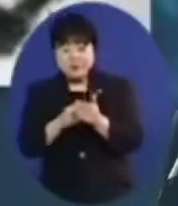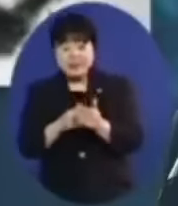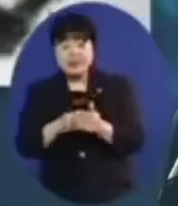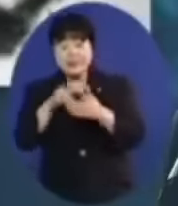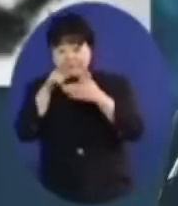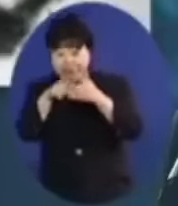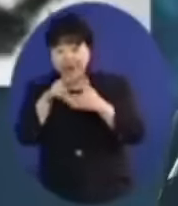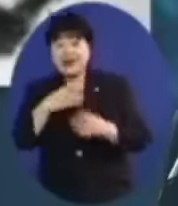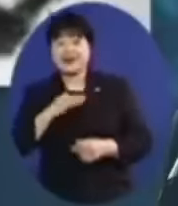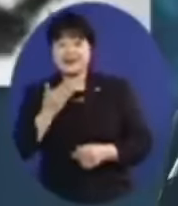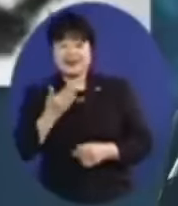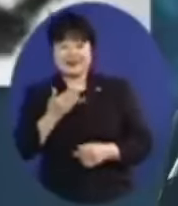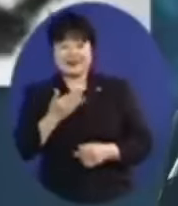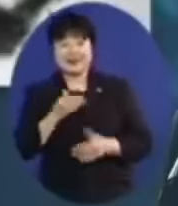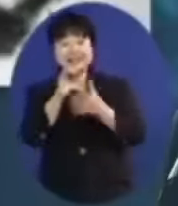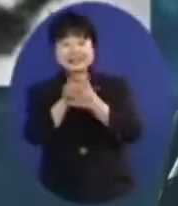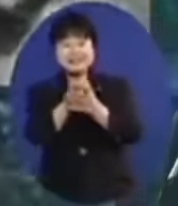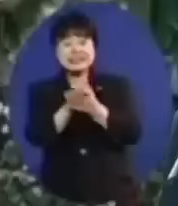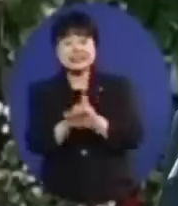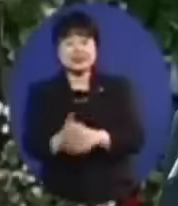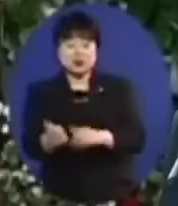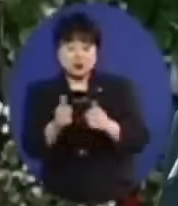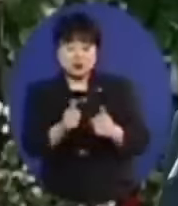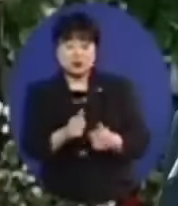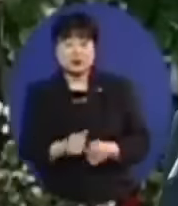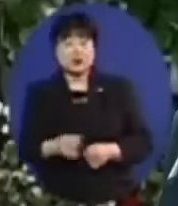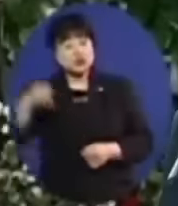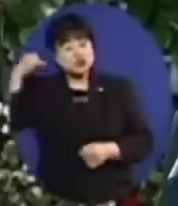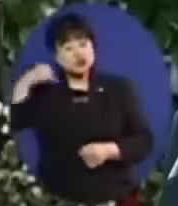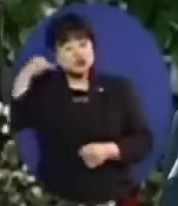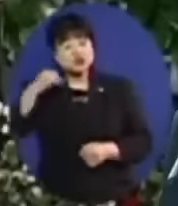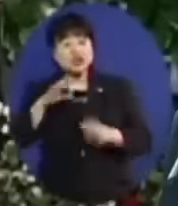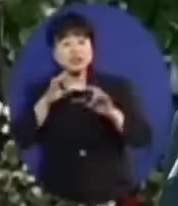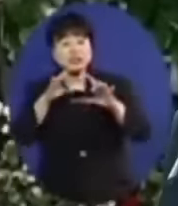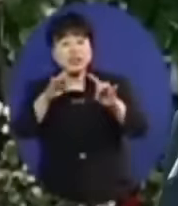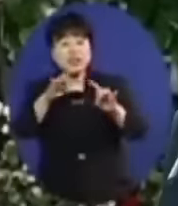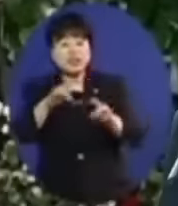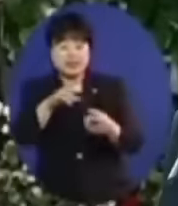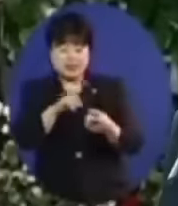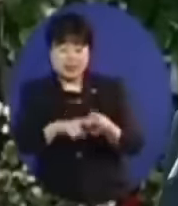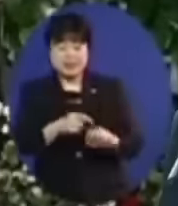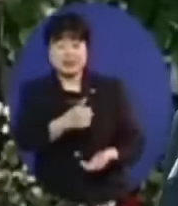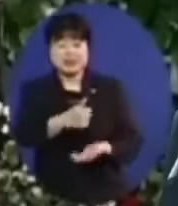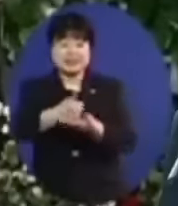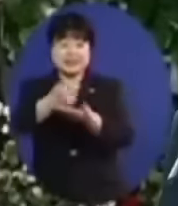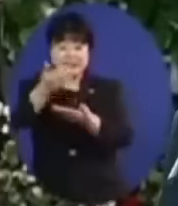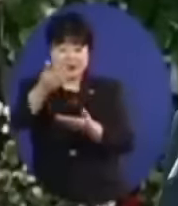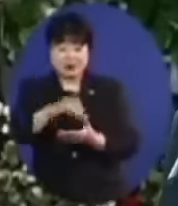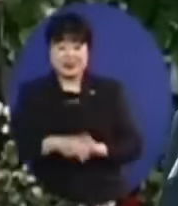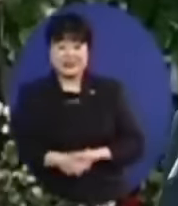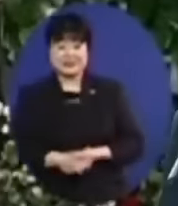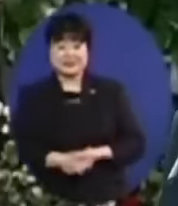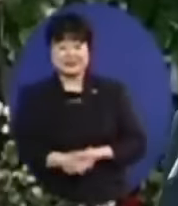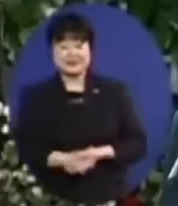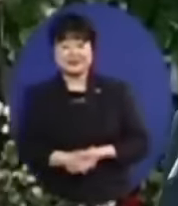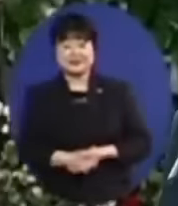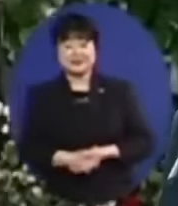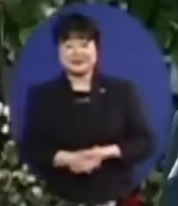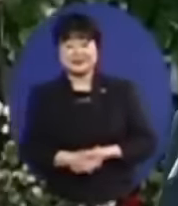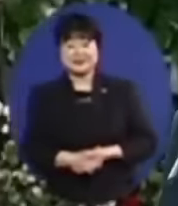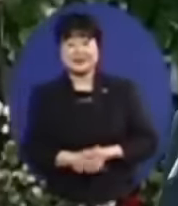있었습니다. 하루는 그의 친구가 중국 내지 선교회의 성장과 영향력에 대하여 칭찬했습니다.